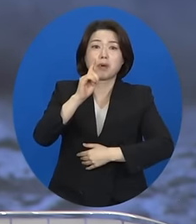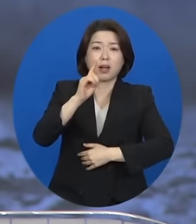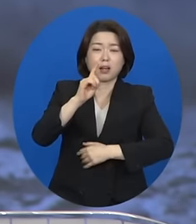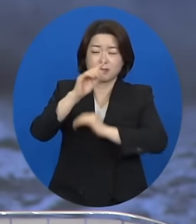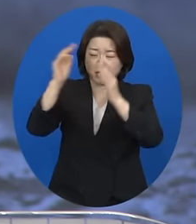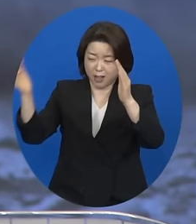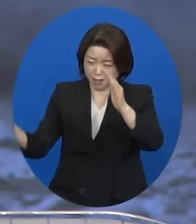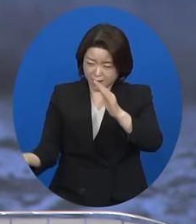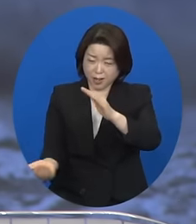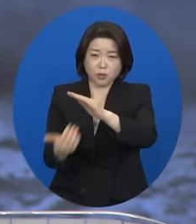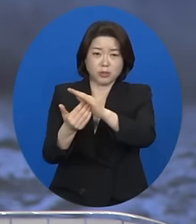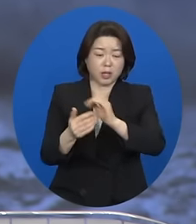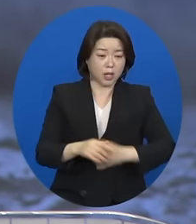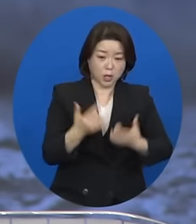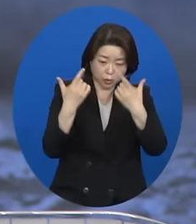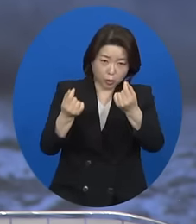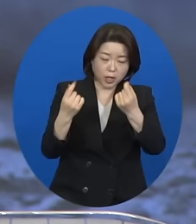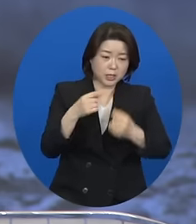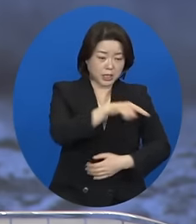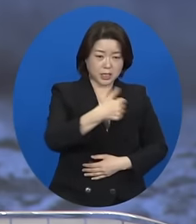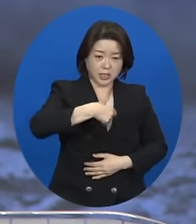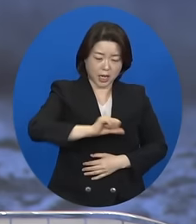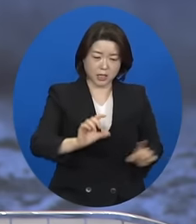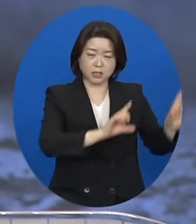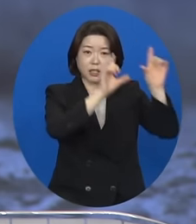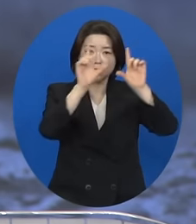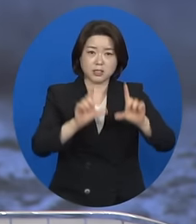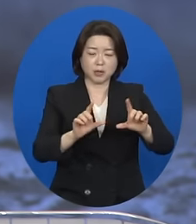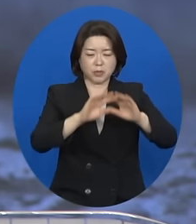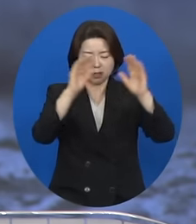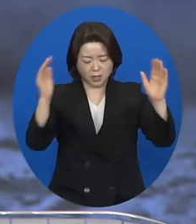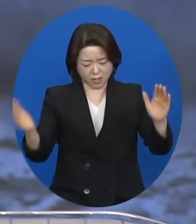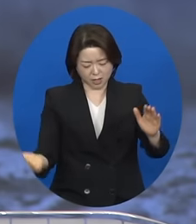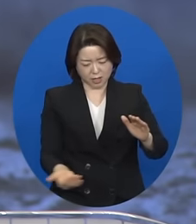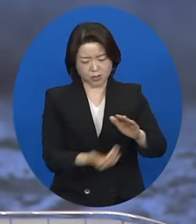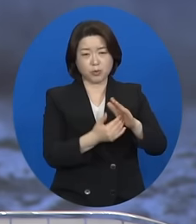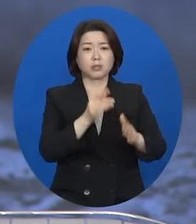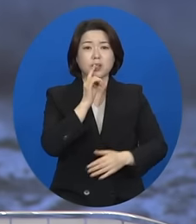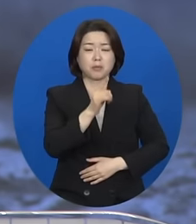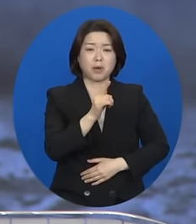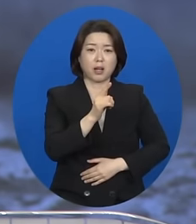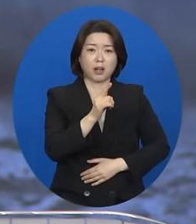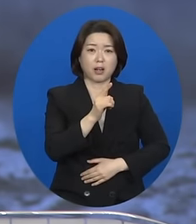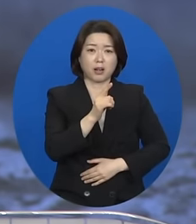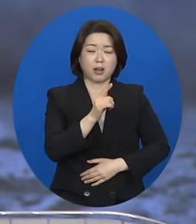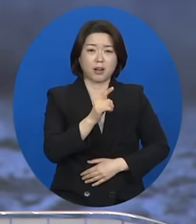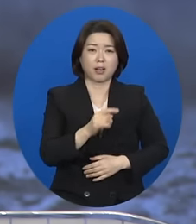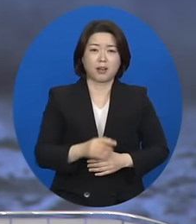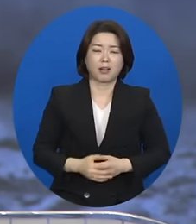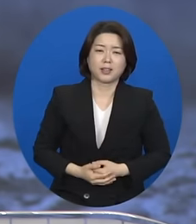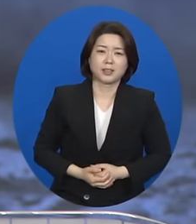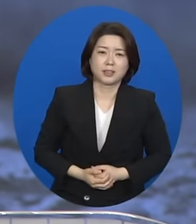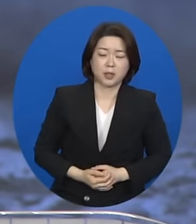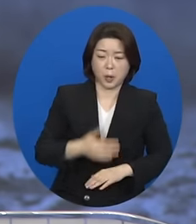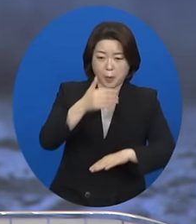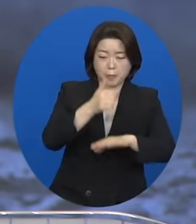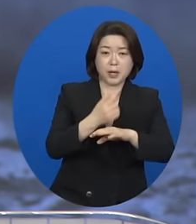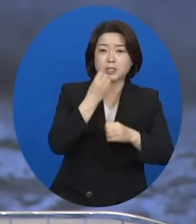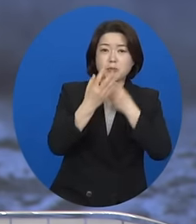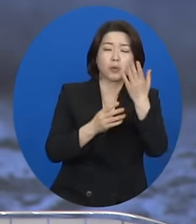이루었다가 마찬가지로이 아들의 삶도 다 이루었다라고 말씀을 하시면서 마지막